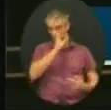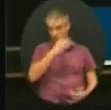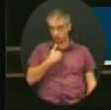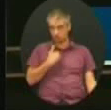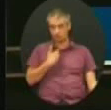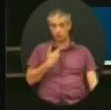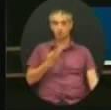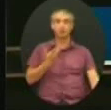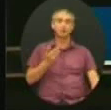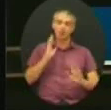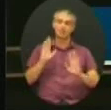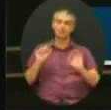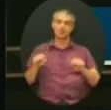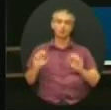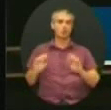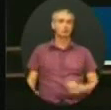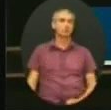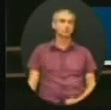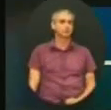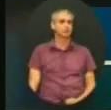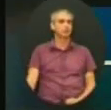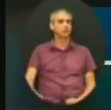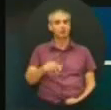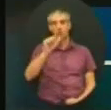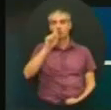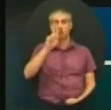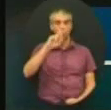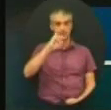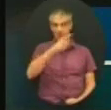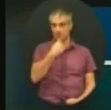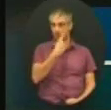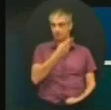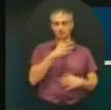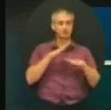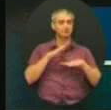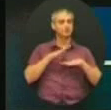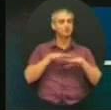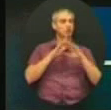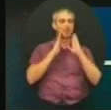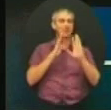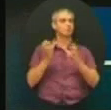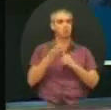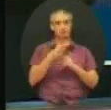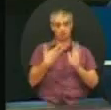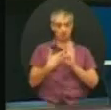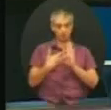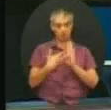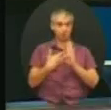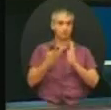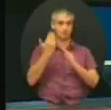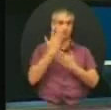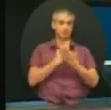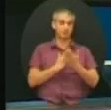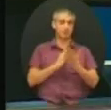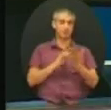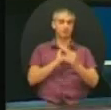מהדברים, ככה צריך לשלוט. עוד לא פסק פסוקו, אריה. אורי הזכיר משרות אמון שנחקרות, והיו גם כאלה